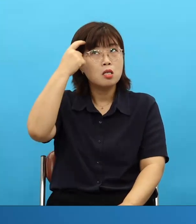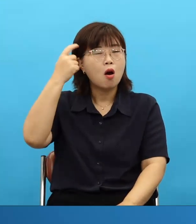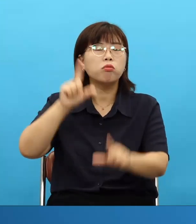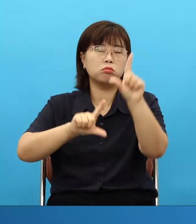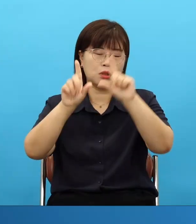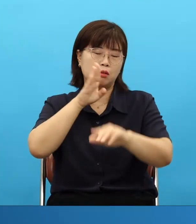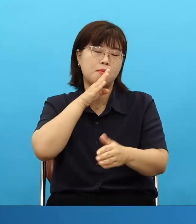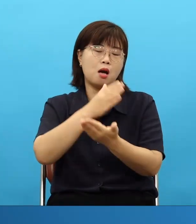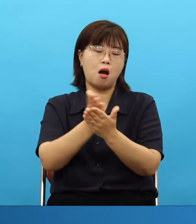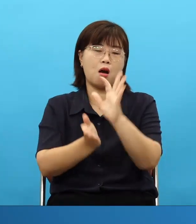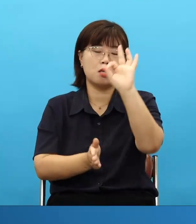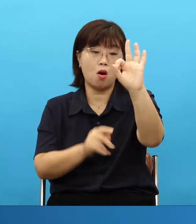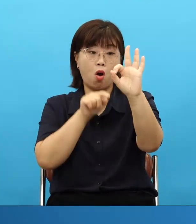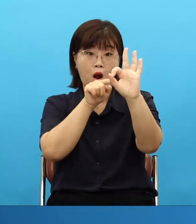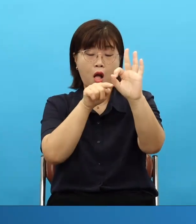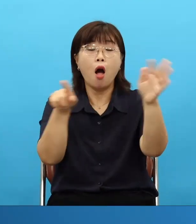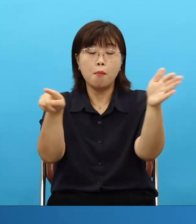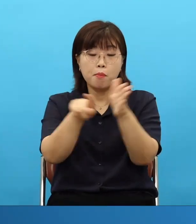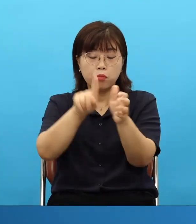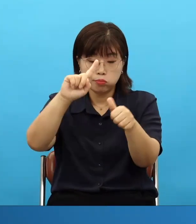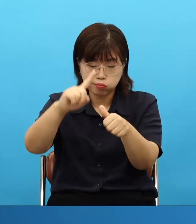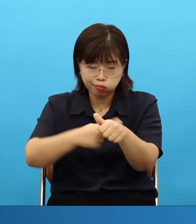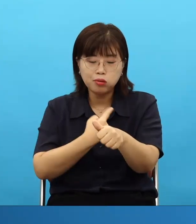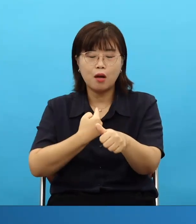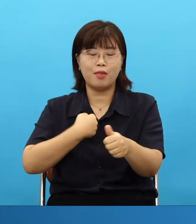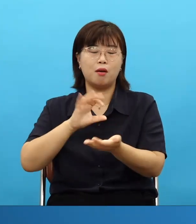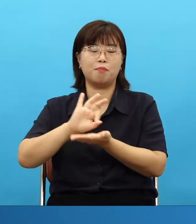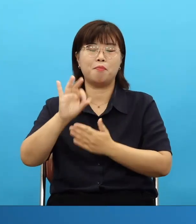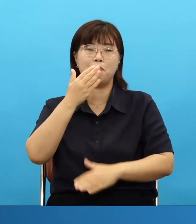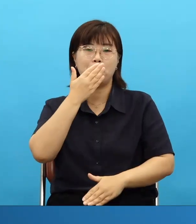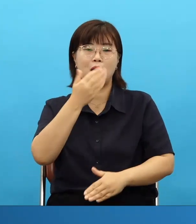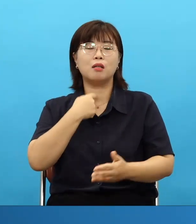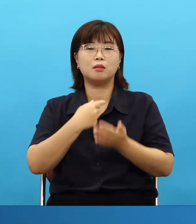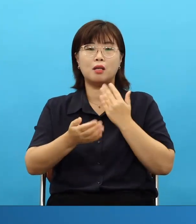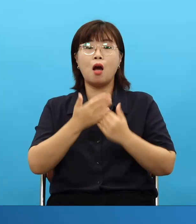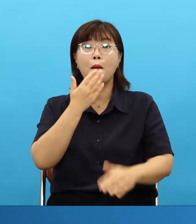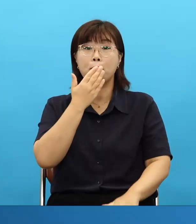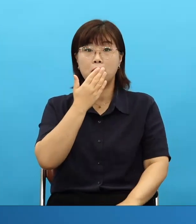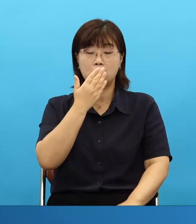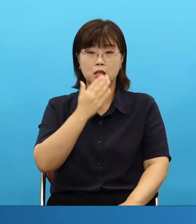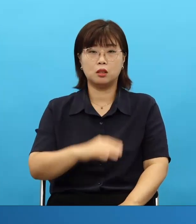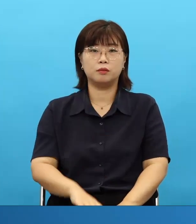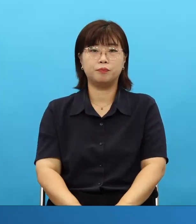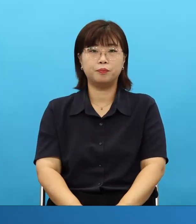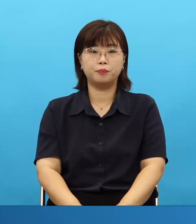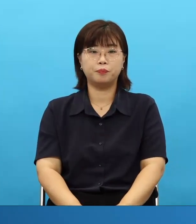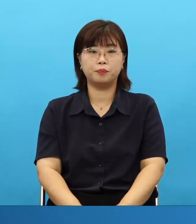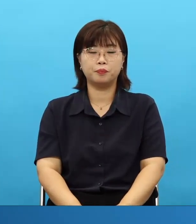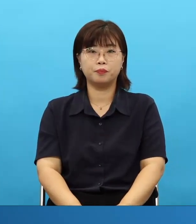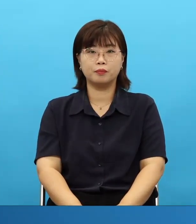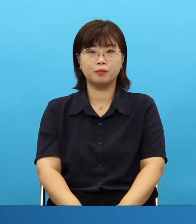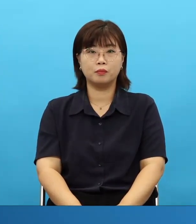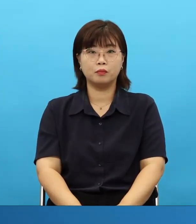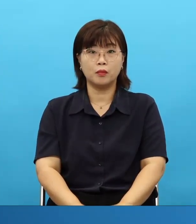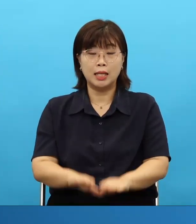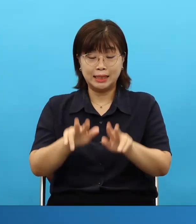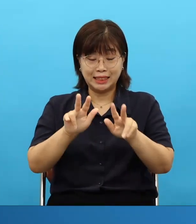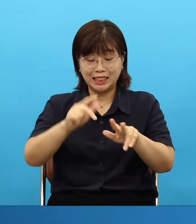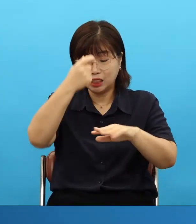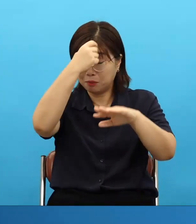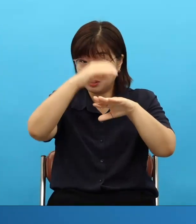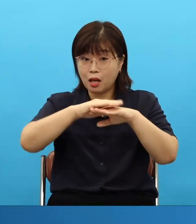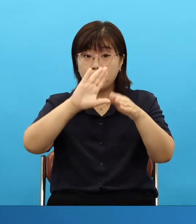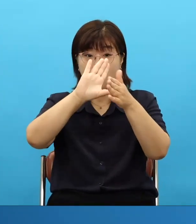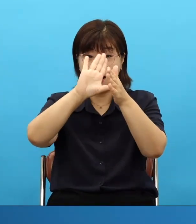spiritual reality. 그러면 오늘 예배 시간이 굉장한 시간 됩니다. And if that's true, then this time of worship today becomes a 이게 very 이루어진다니까요. important time because this is the time in which this is